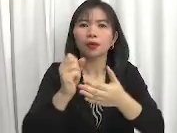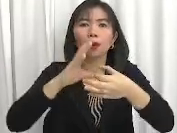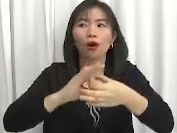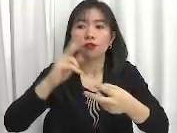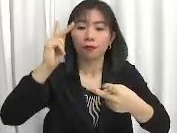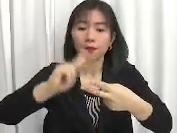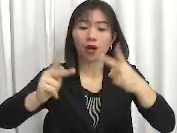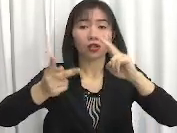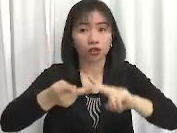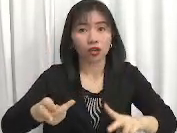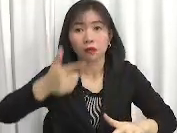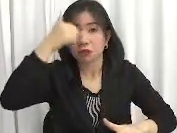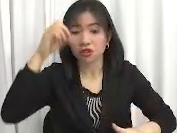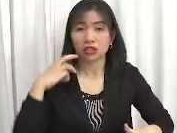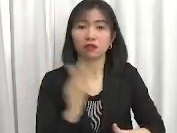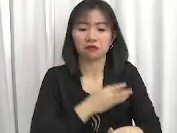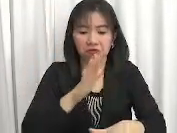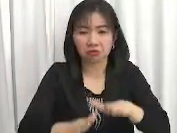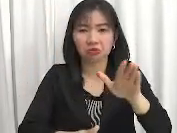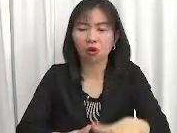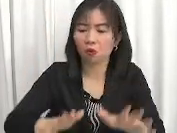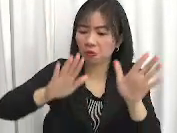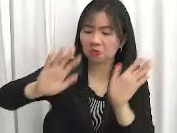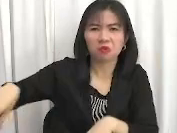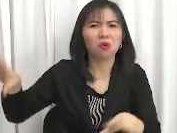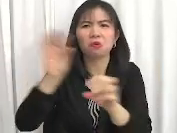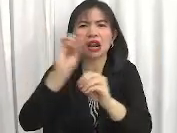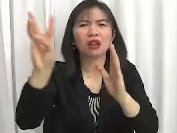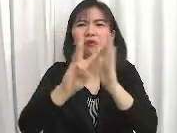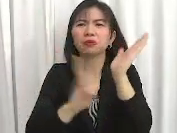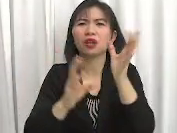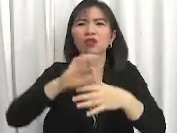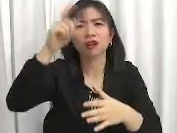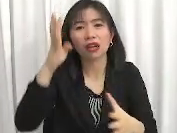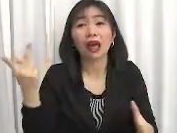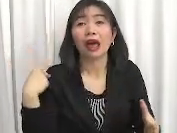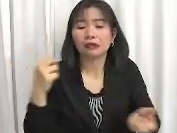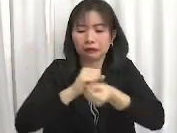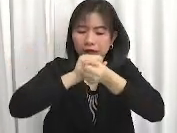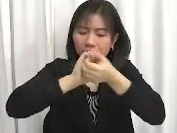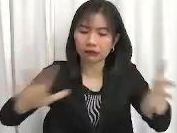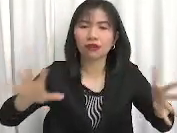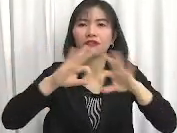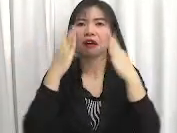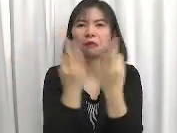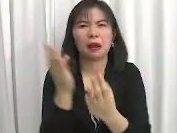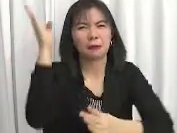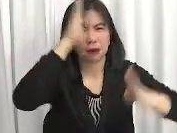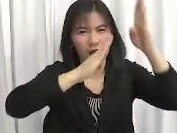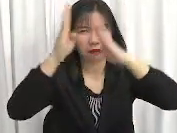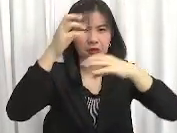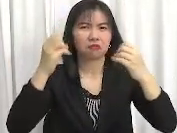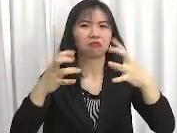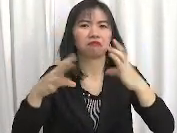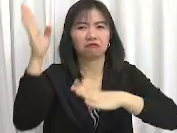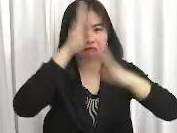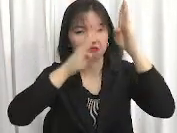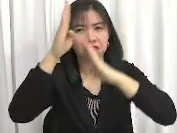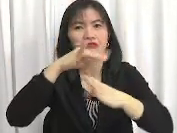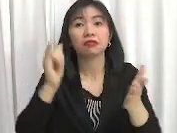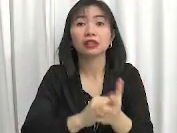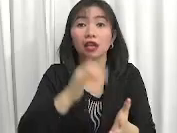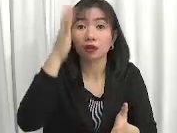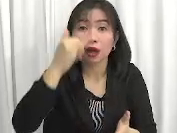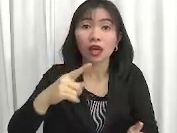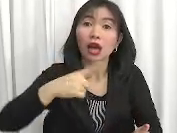ay lalakad labas sa kalooban ng Diyos, magkakaroon ng kaguluhan. No, yes, Brother Rudy? I believe. Pero kung iisa lang